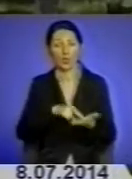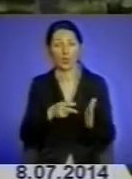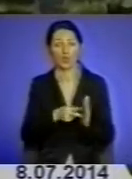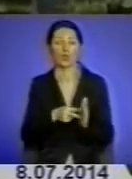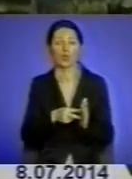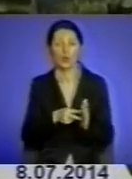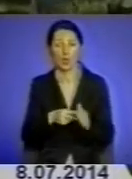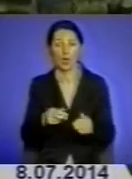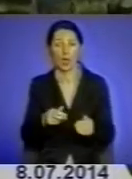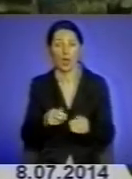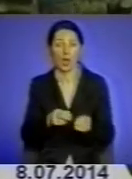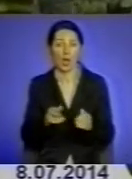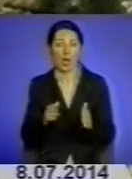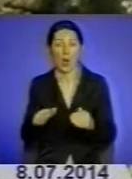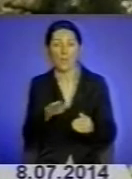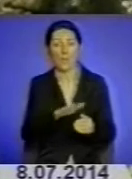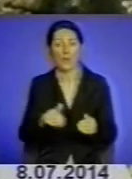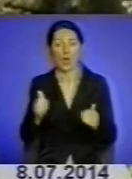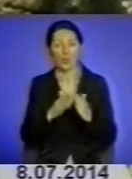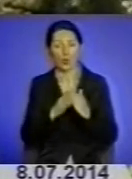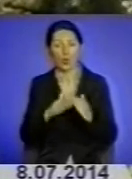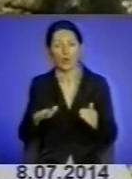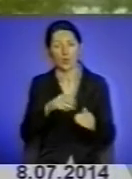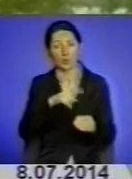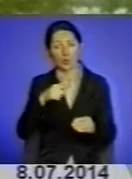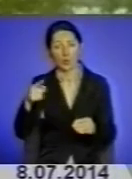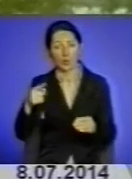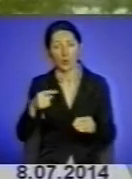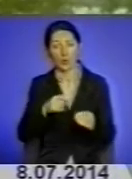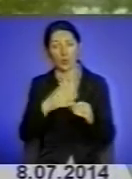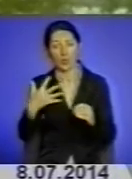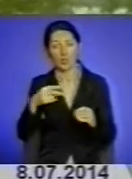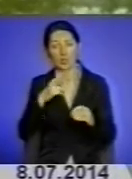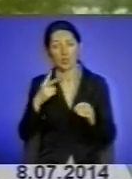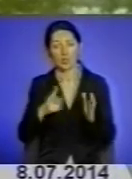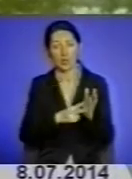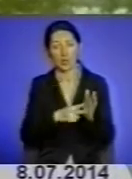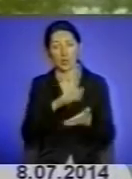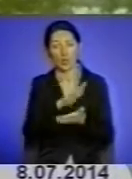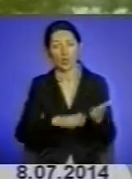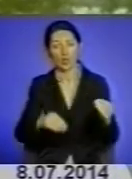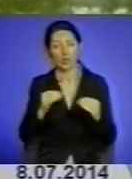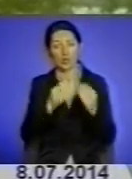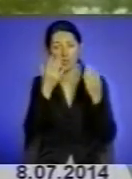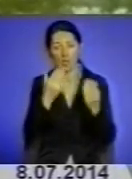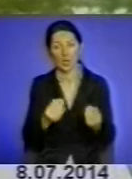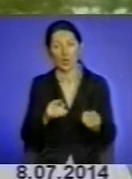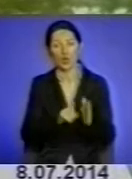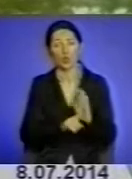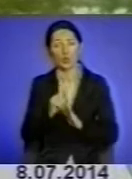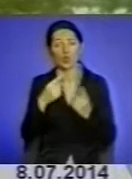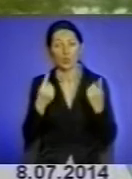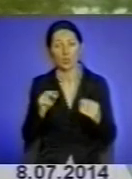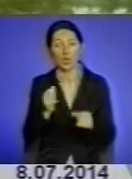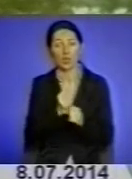прибудинкових територій будинків номер 15 та 17. Протягом 10 днів до розпочаття капітальної роботи по